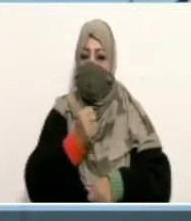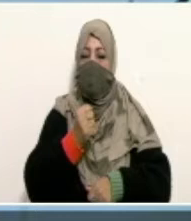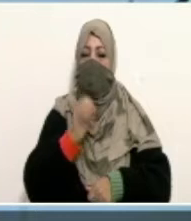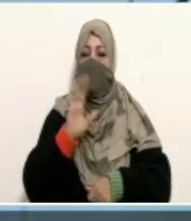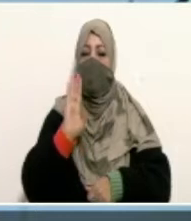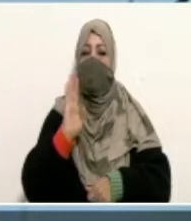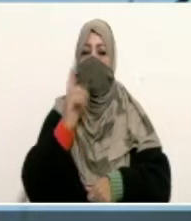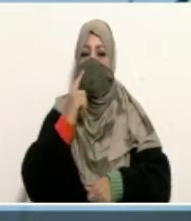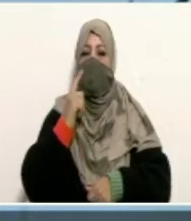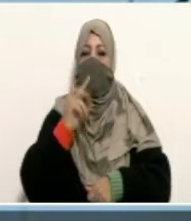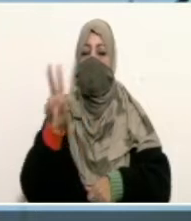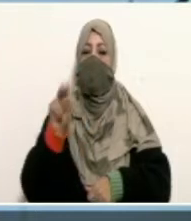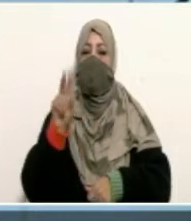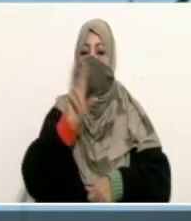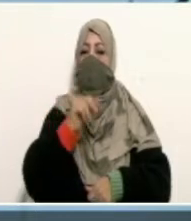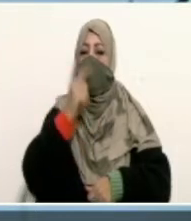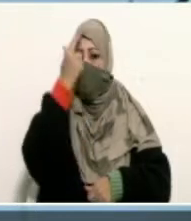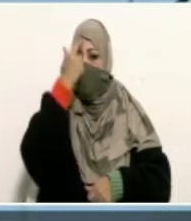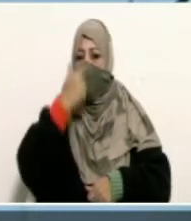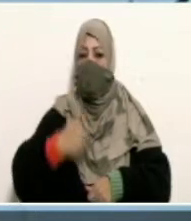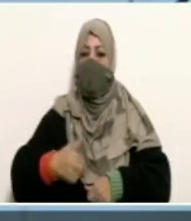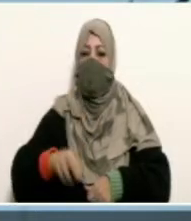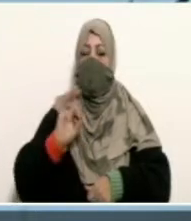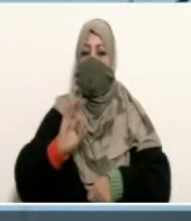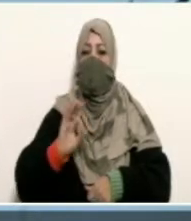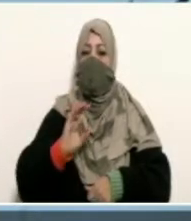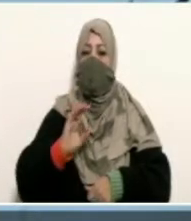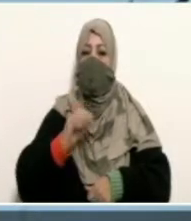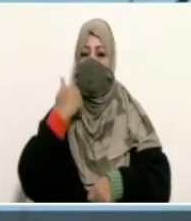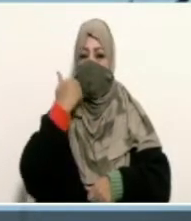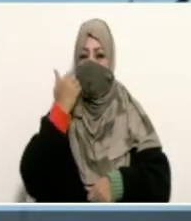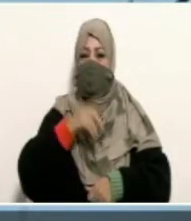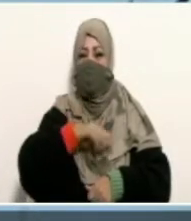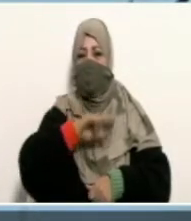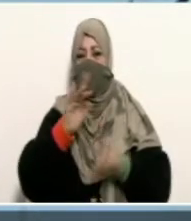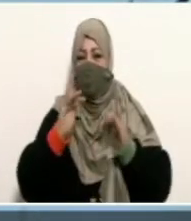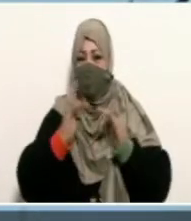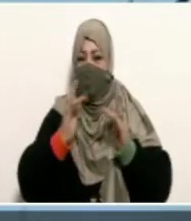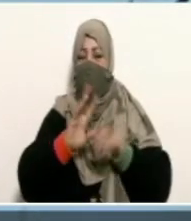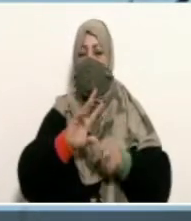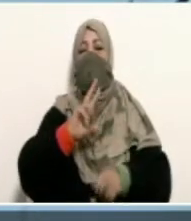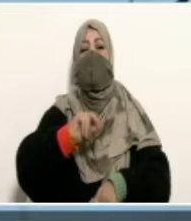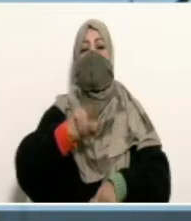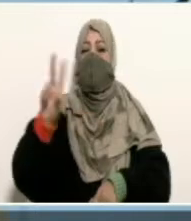كغسل الجنابة، كغسل الجنابة، ولعل معنا متصل قبل